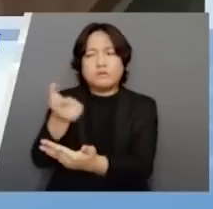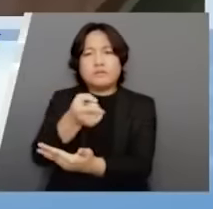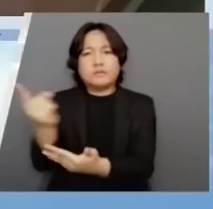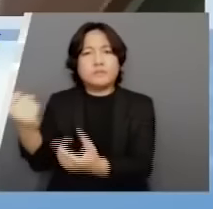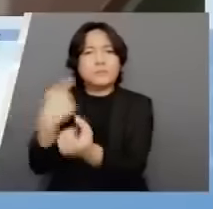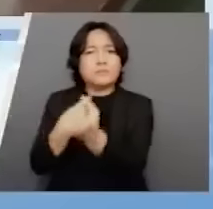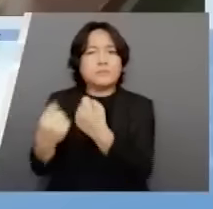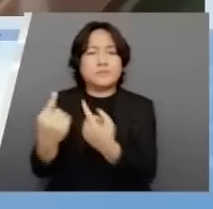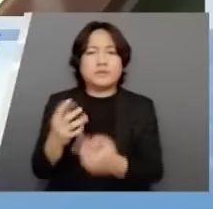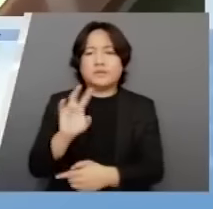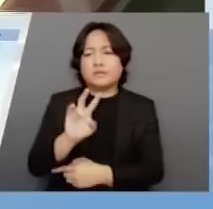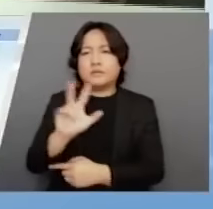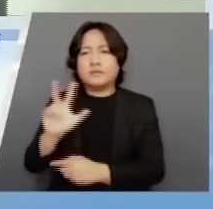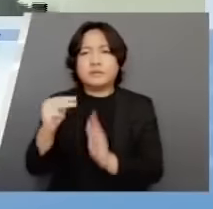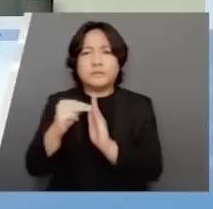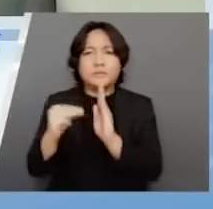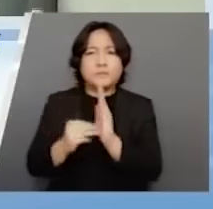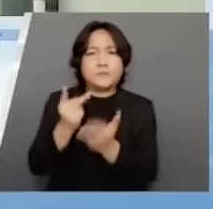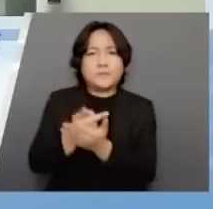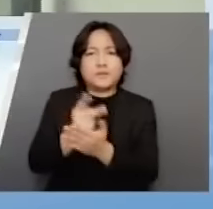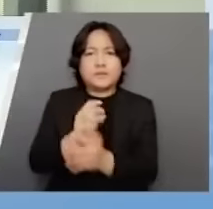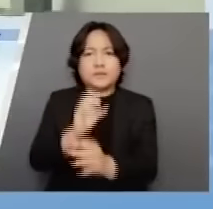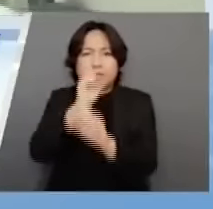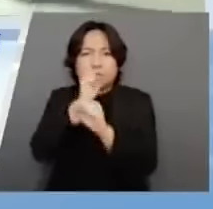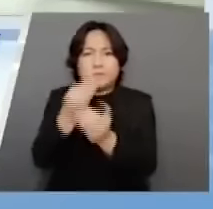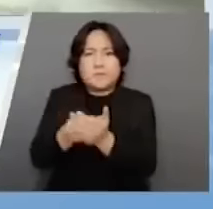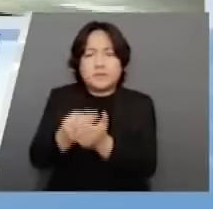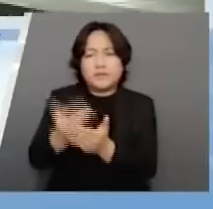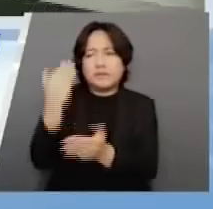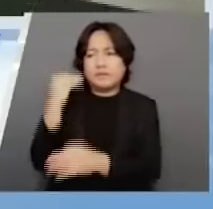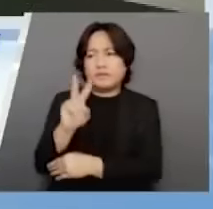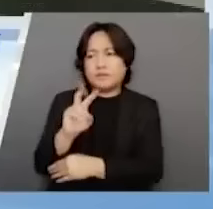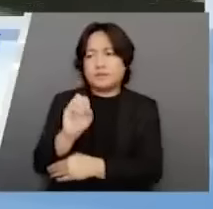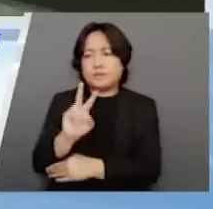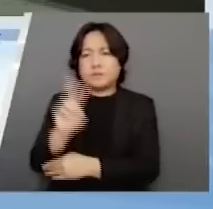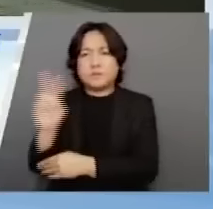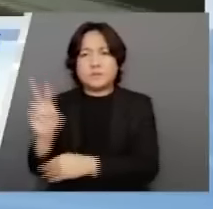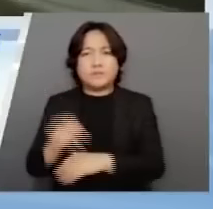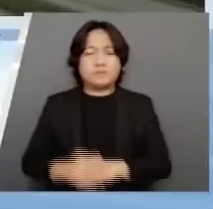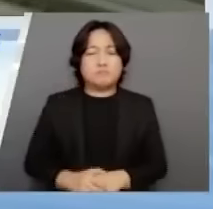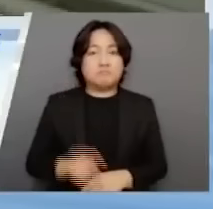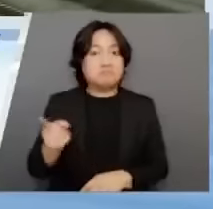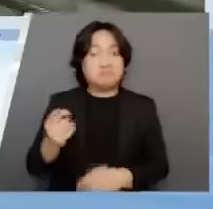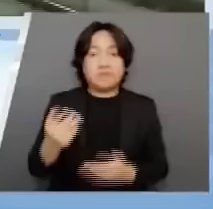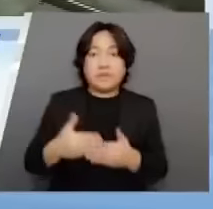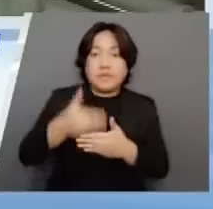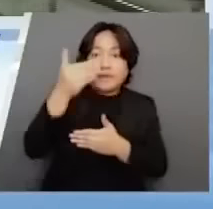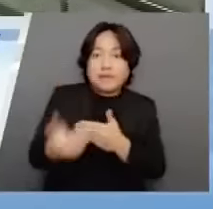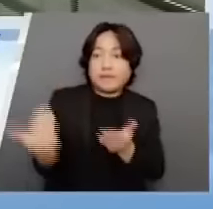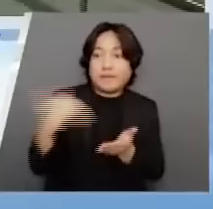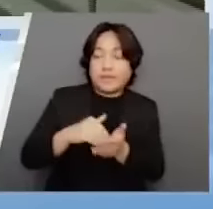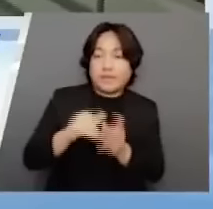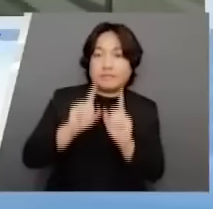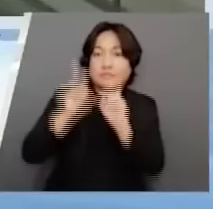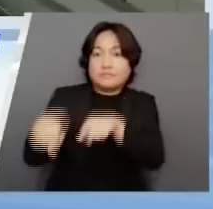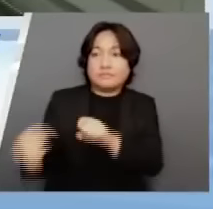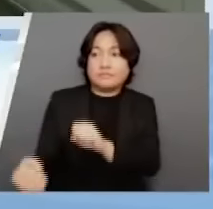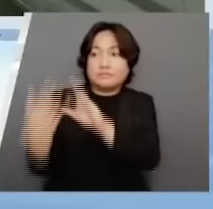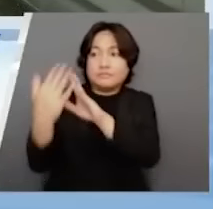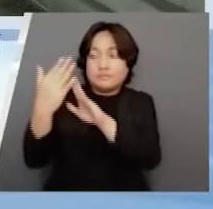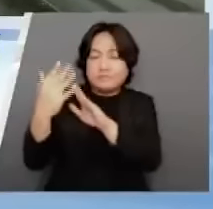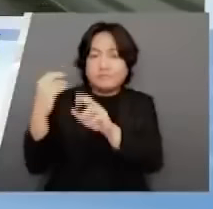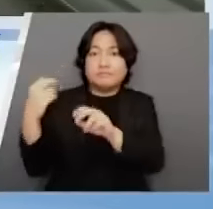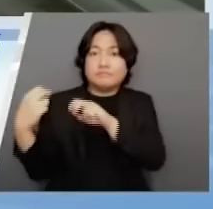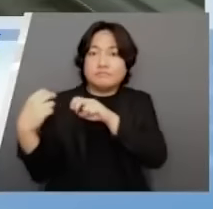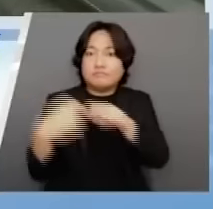million pesos na confidential funds noong 2022. Hindi na siya sumipot sa sumunod na budget hearing sa Kamara. Pero iginiit